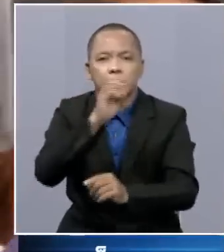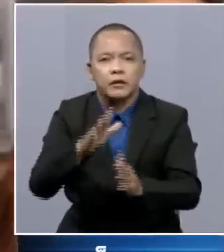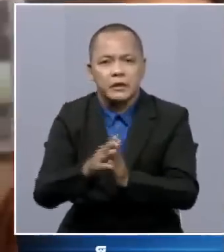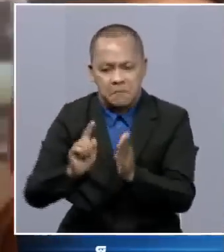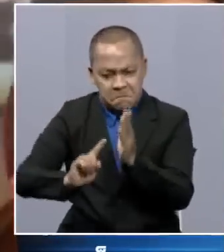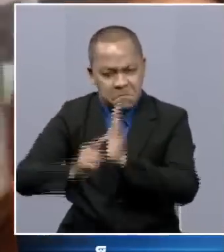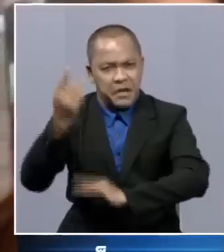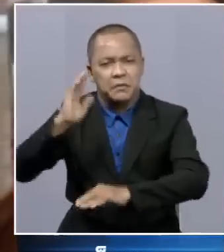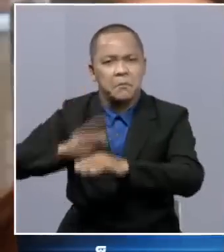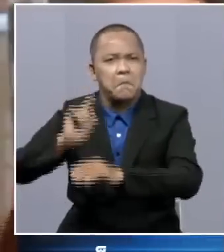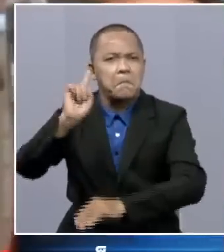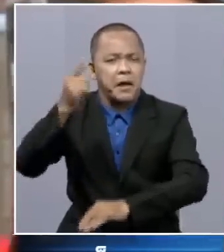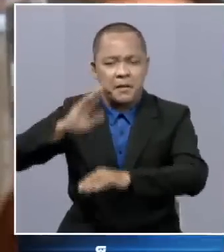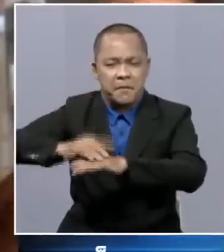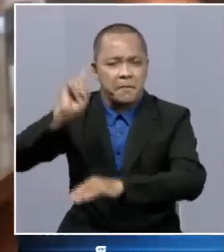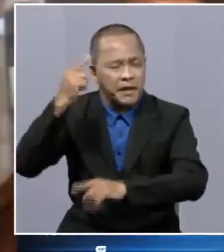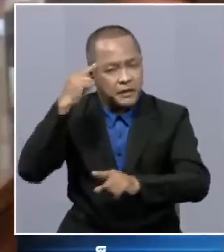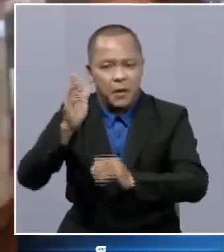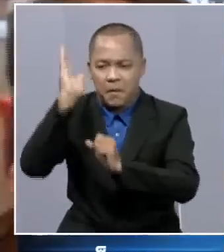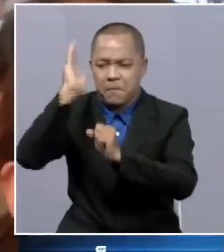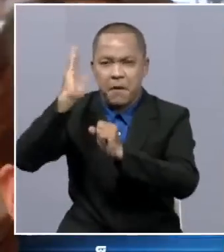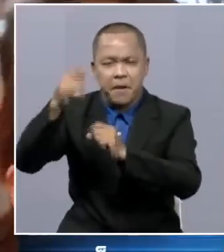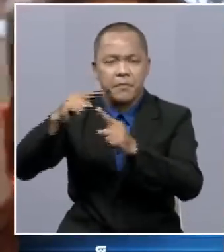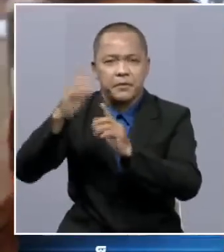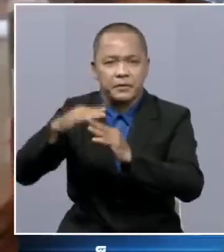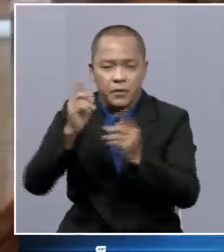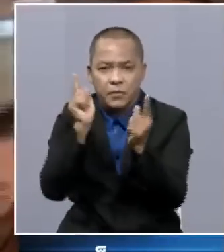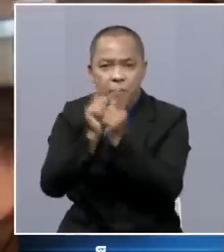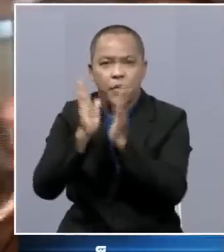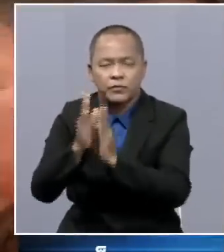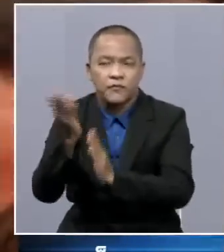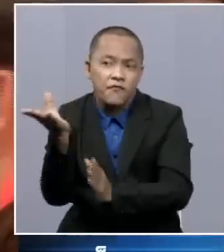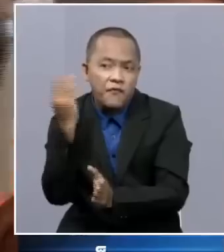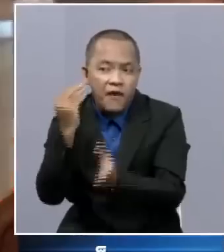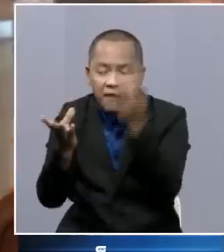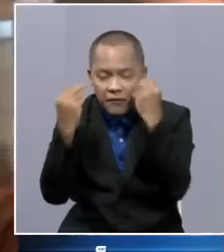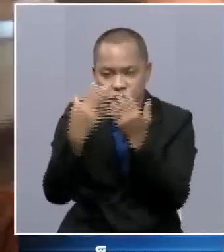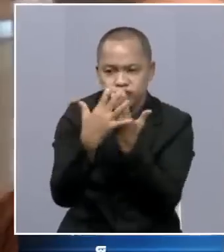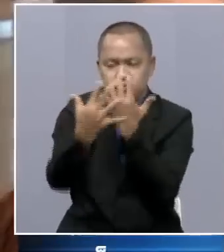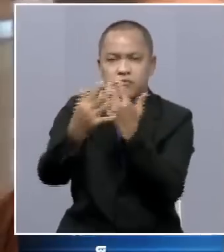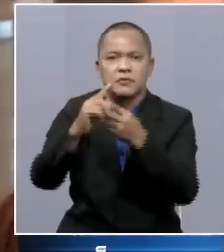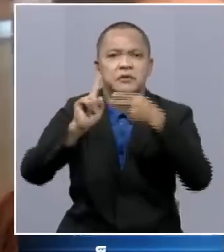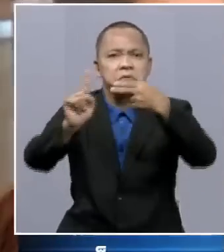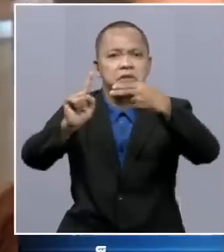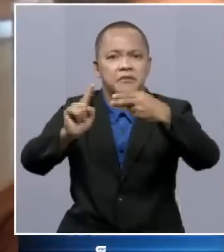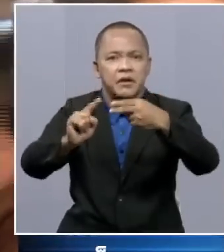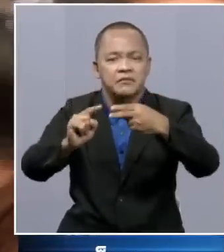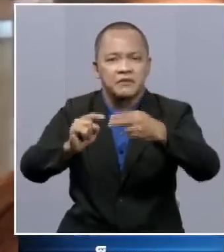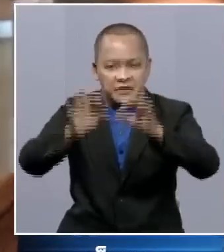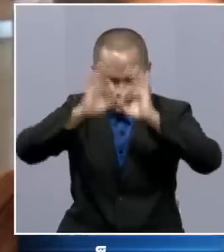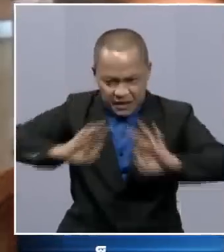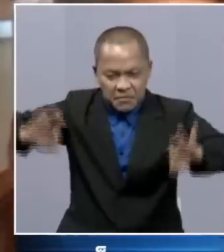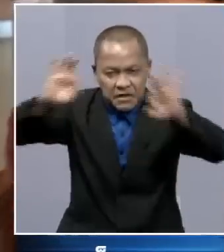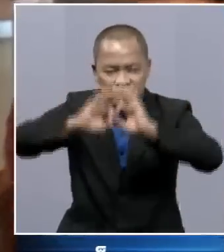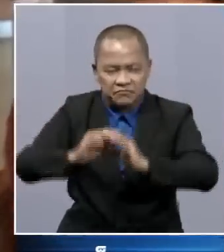ายังใหม่มากนะสำหรับงานการเมืองแล้วการขึ้นเวทีปราศัยเนี่ยต้องไปเจอคนที่มาฟังแบบเยอะๆ แล้วมันหมื่น คน ต้องเรียกเนาะเร ีย กแบ